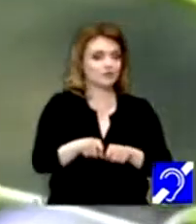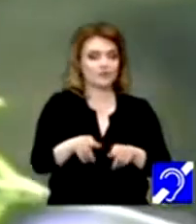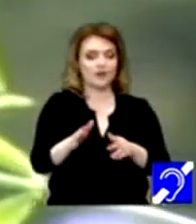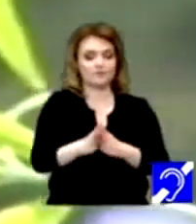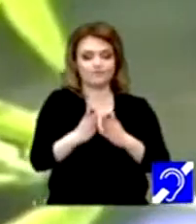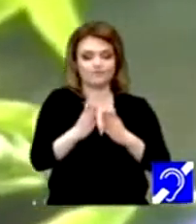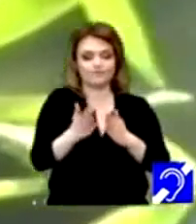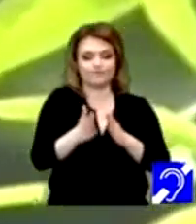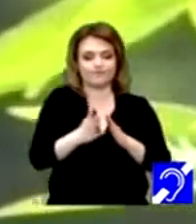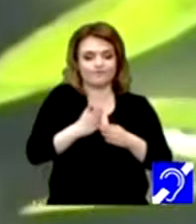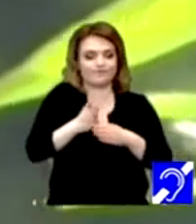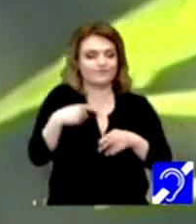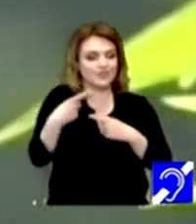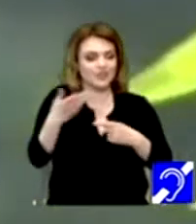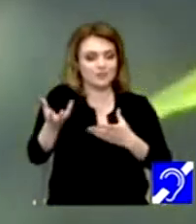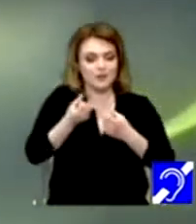de vizită.